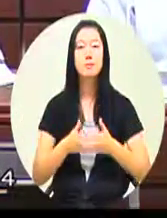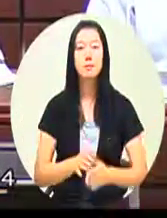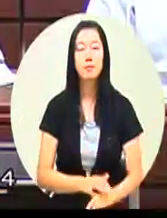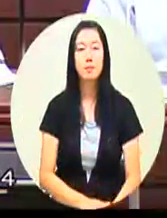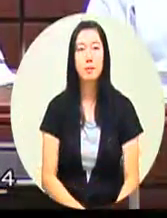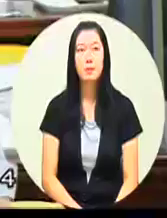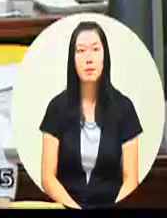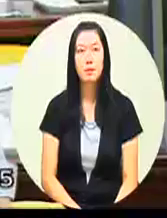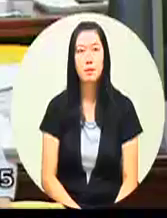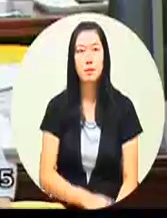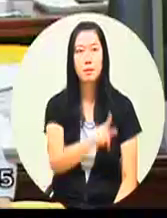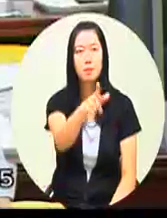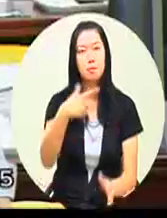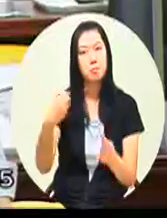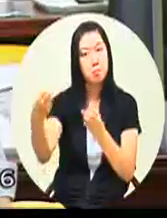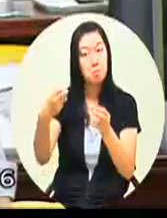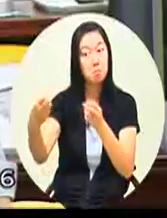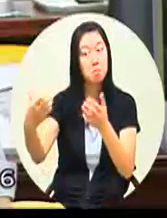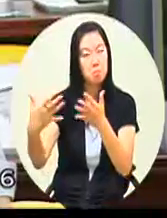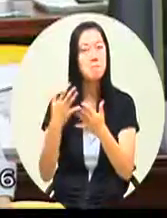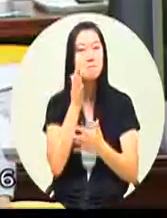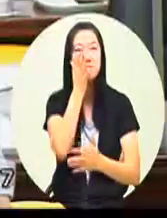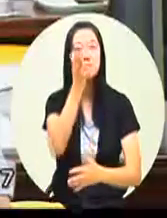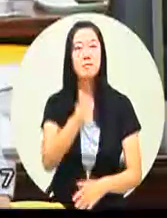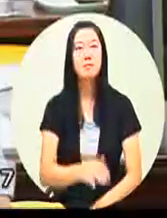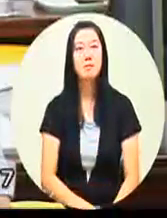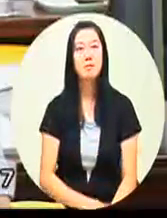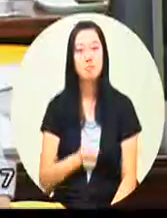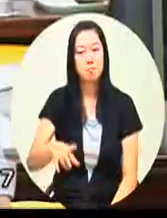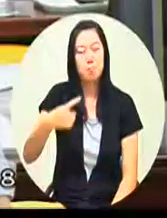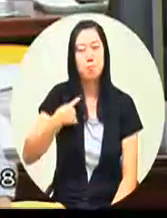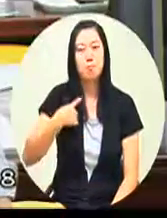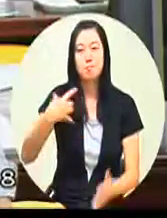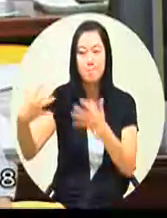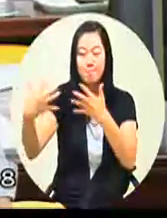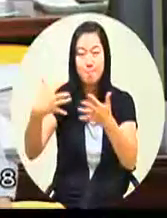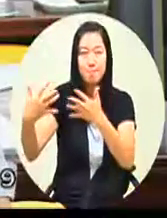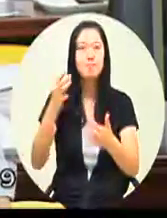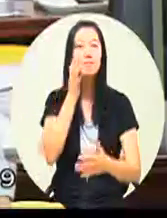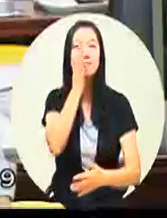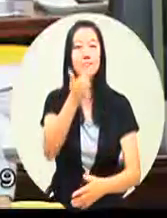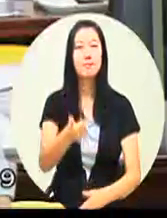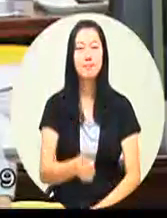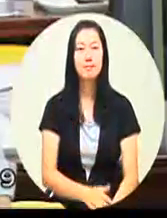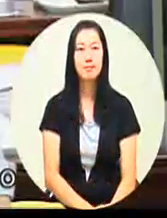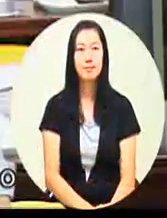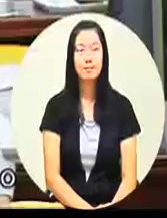感觉甲局长讲话敢若有通呢？ 啊？ 第一届感觉讲话两个有相通啊呢？